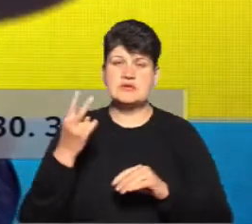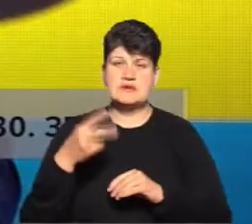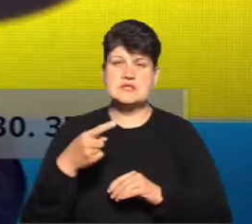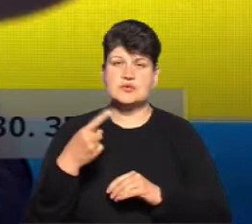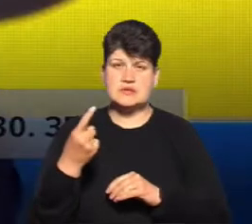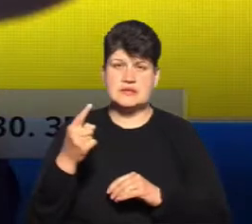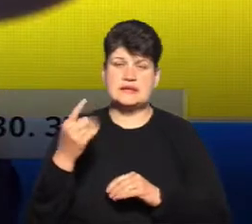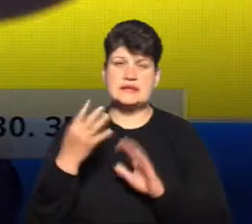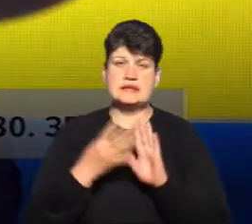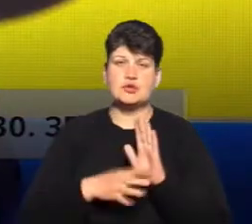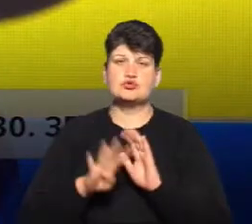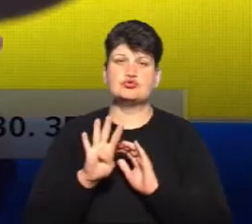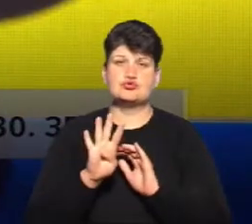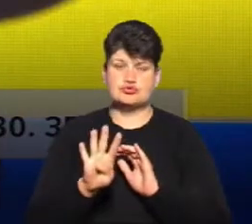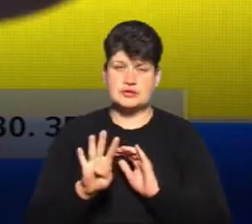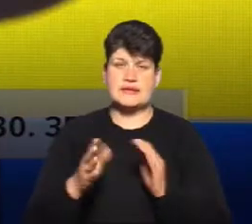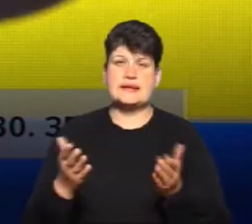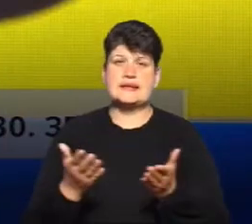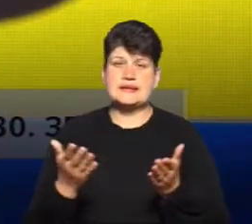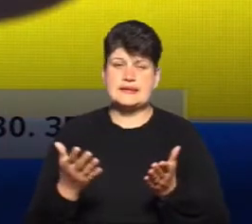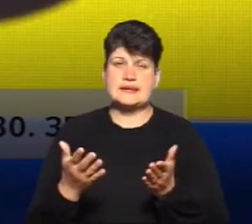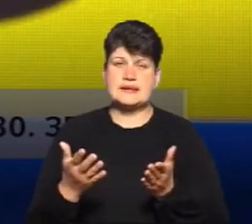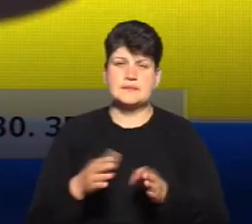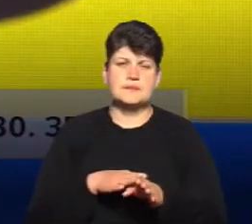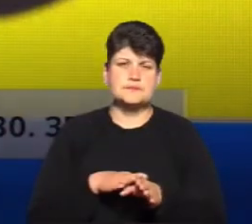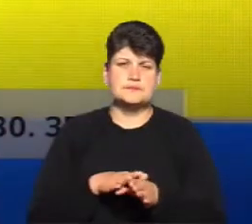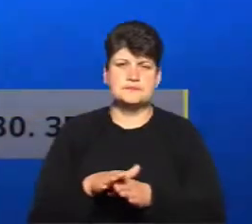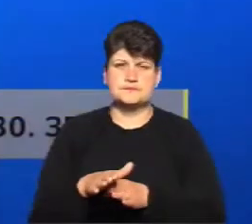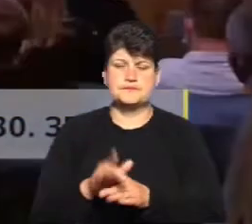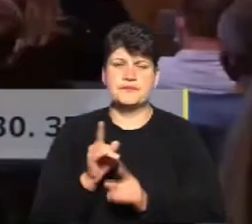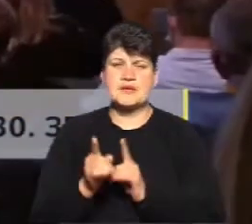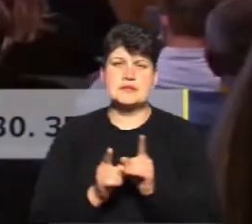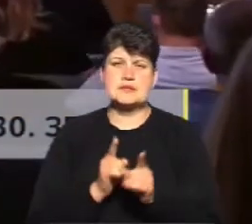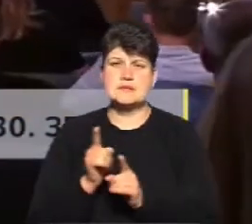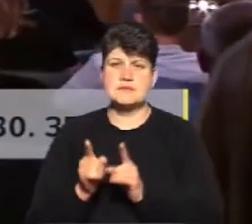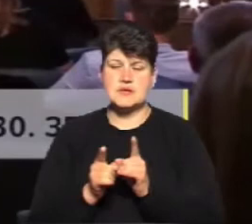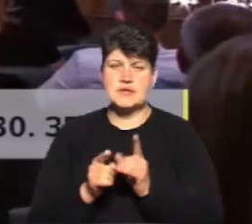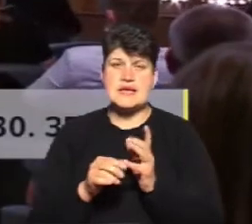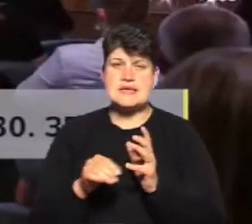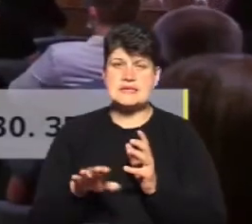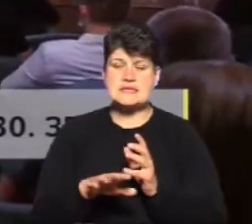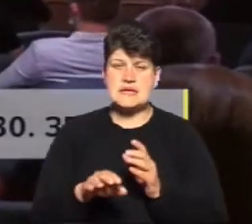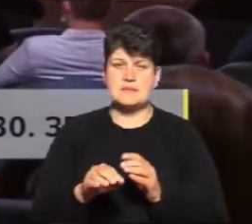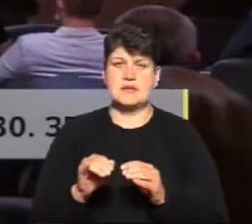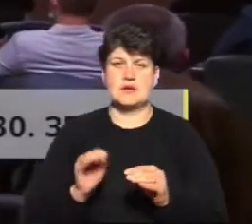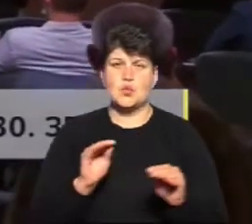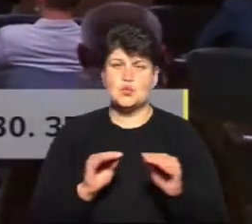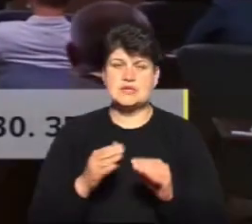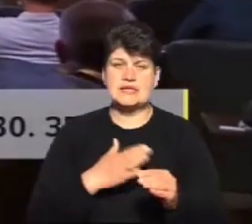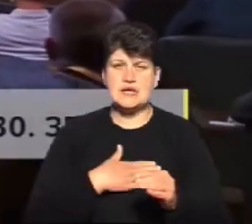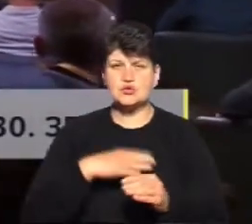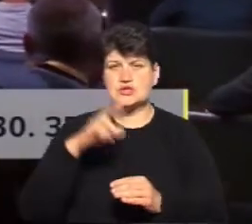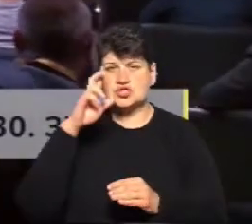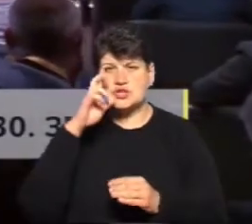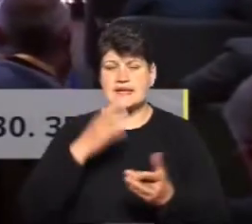2194, який докорінно змінює землеустрій нашої держави і який